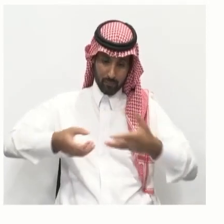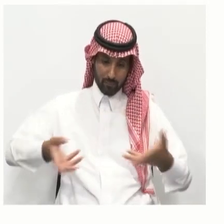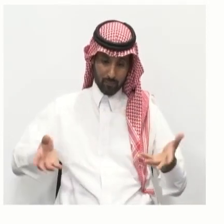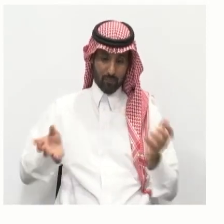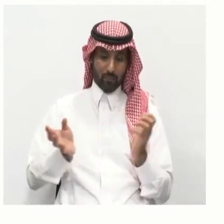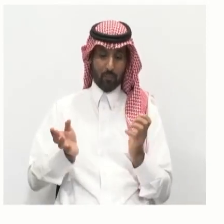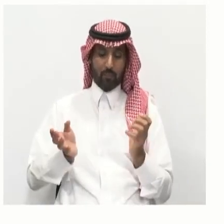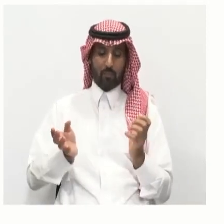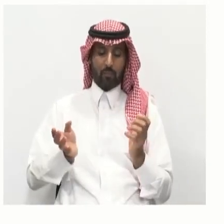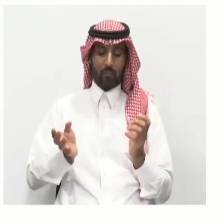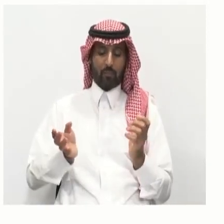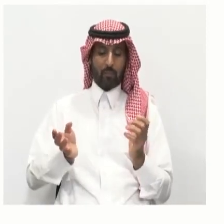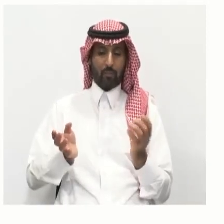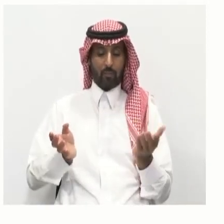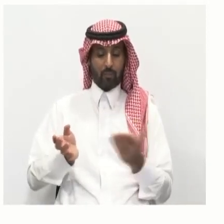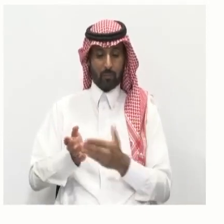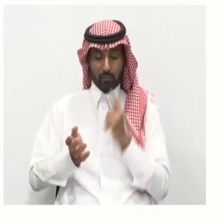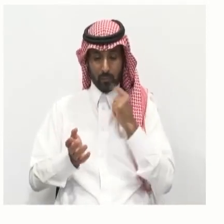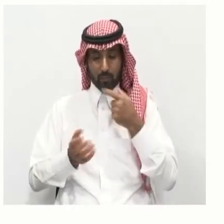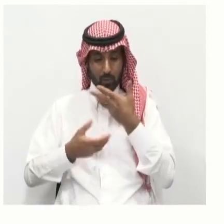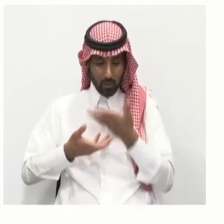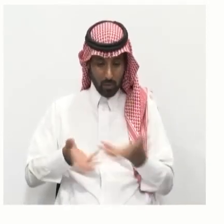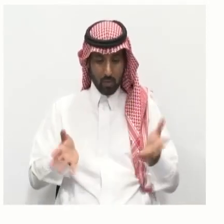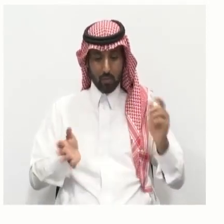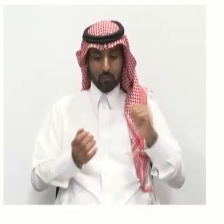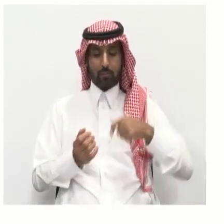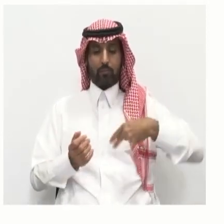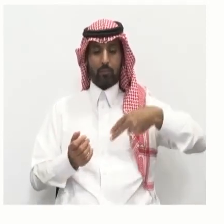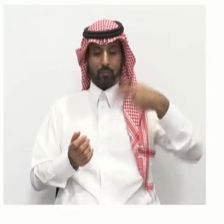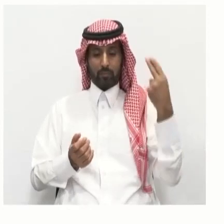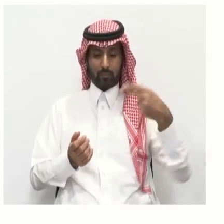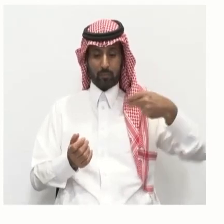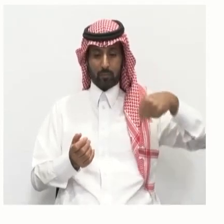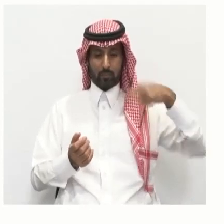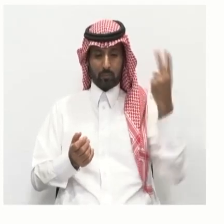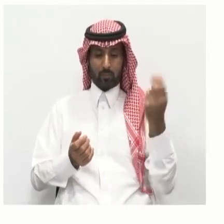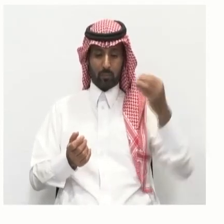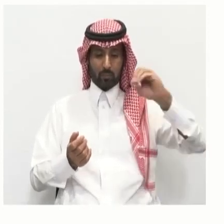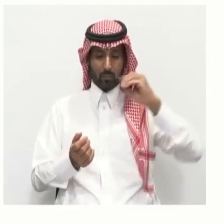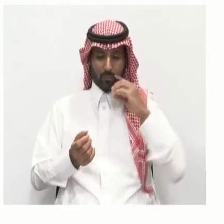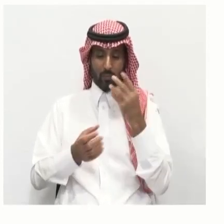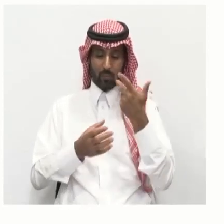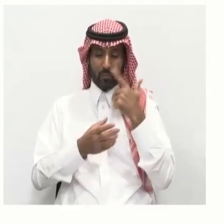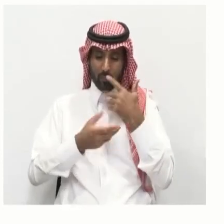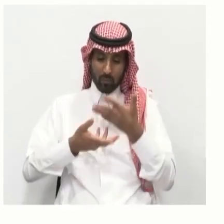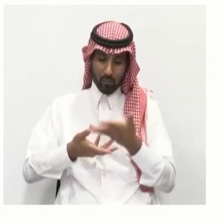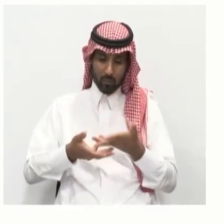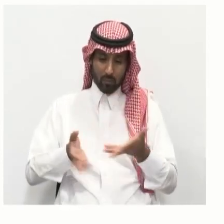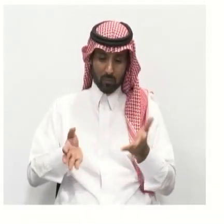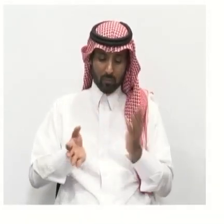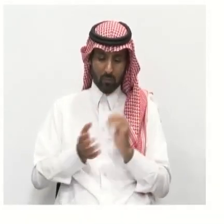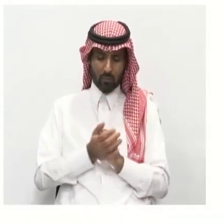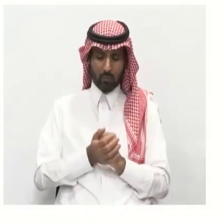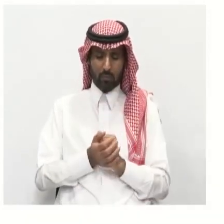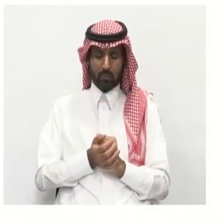راح يتفكك الماء عندي هنا لاحظ انه ليكوي لا يتفكك اذا في الحاله هذه سوف تكون المعادله